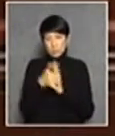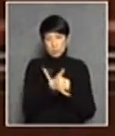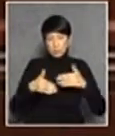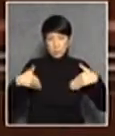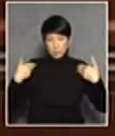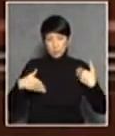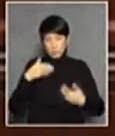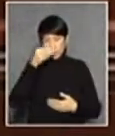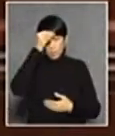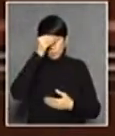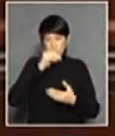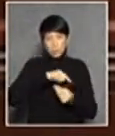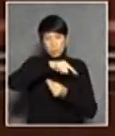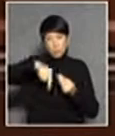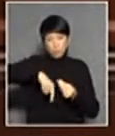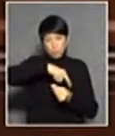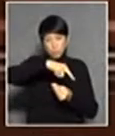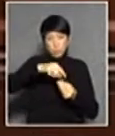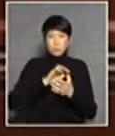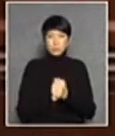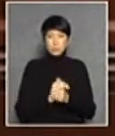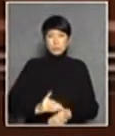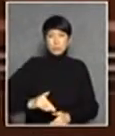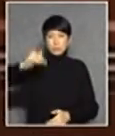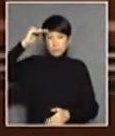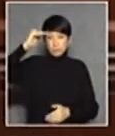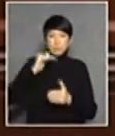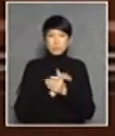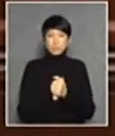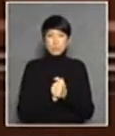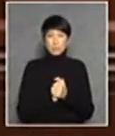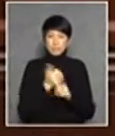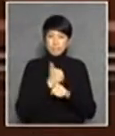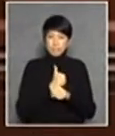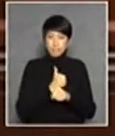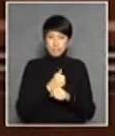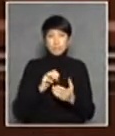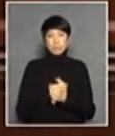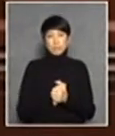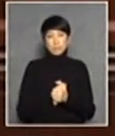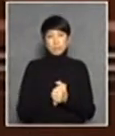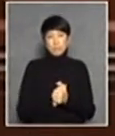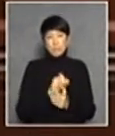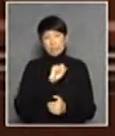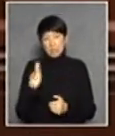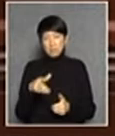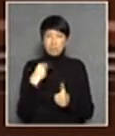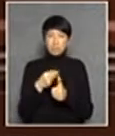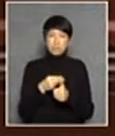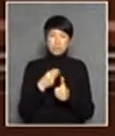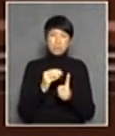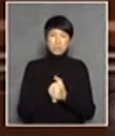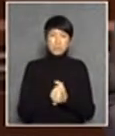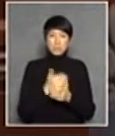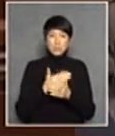快樂嘅學習嘅成長嘅一個嘅機會同埋環境，好過你操佢，因為